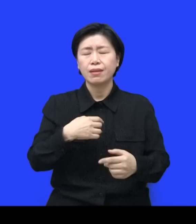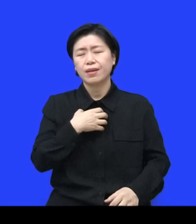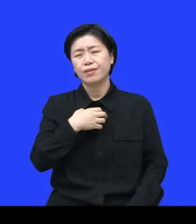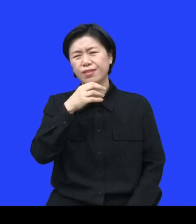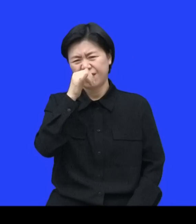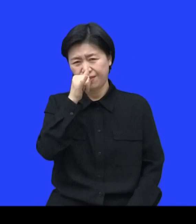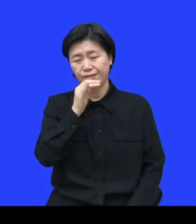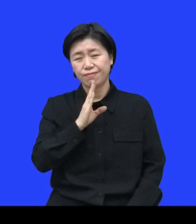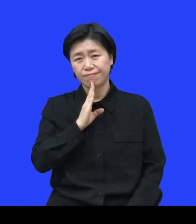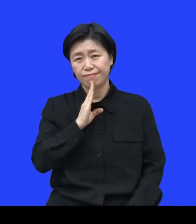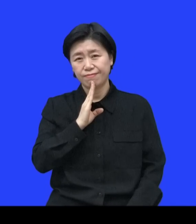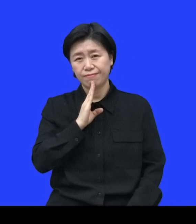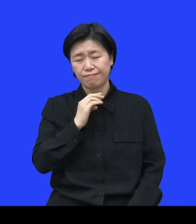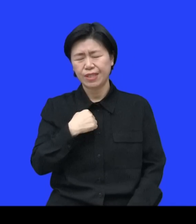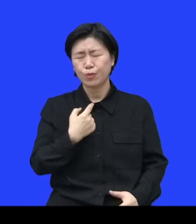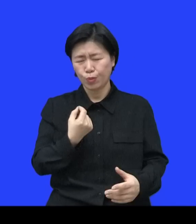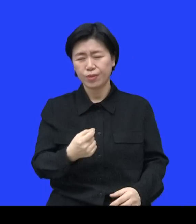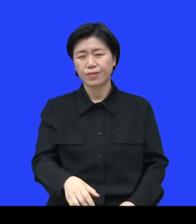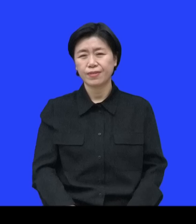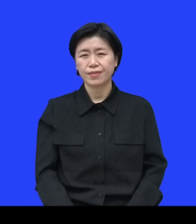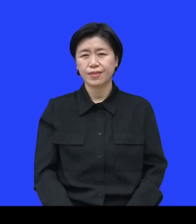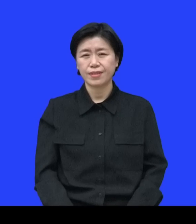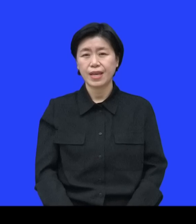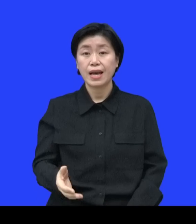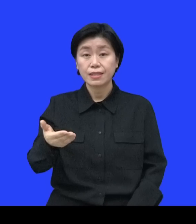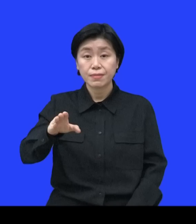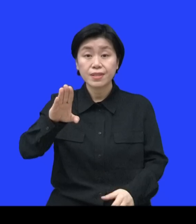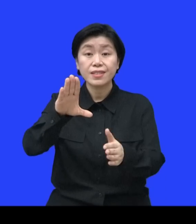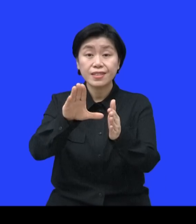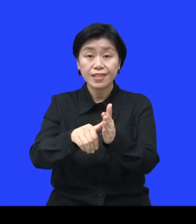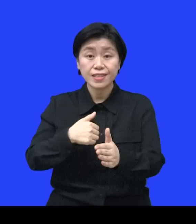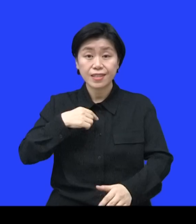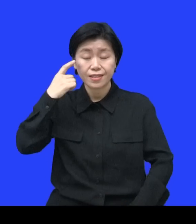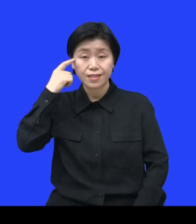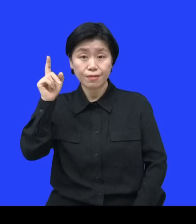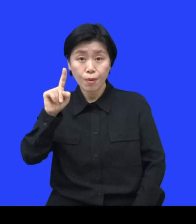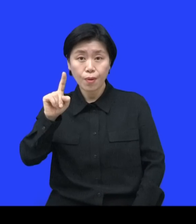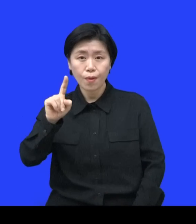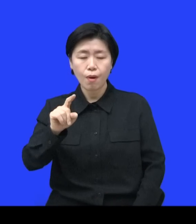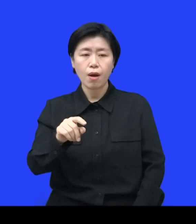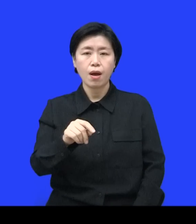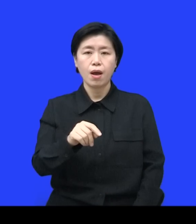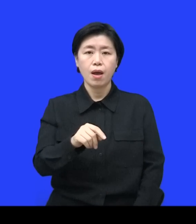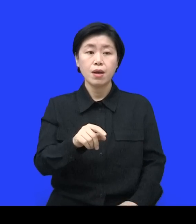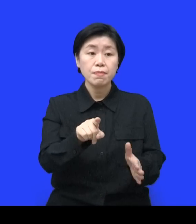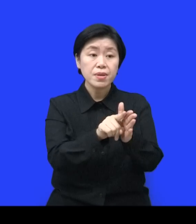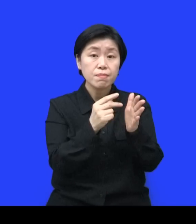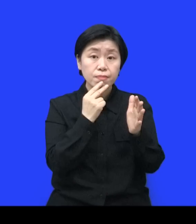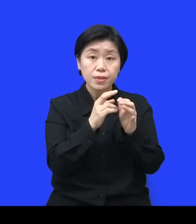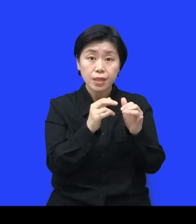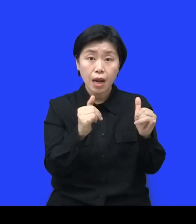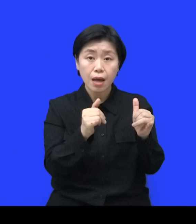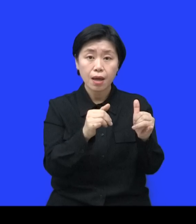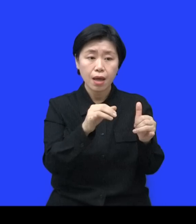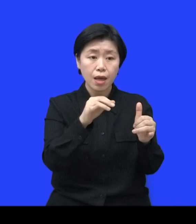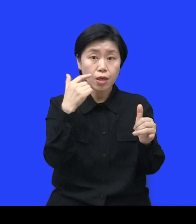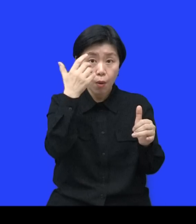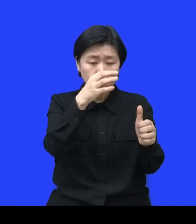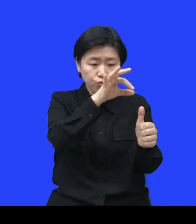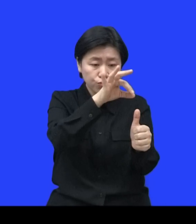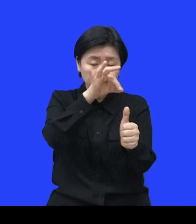있어요. 네. 하나님 이게 훨씬 더 큰 영광입니다. 그래서